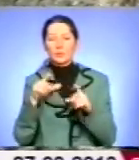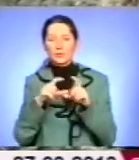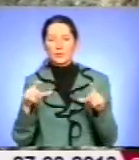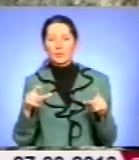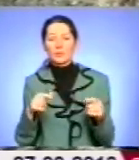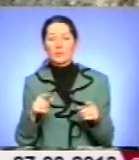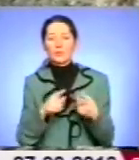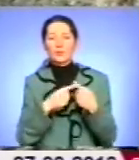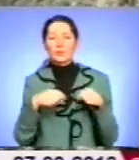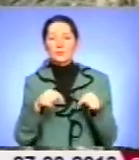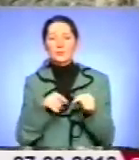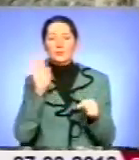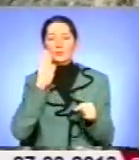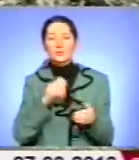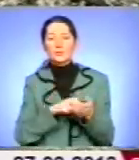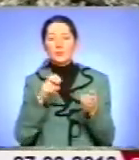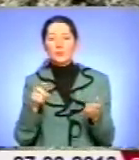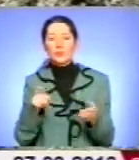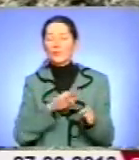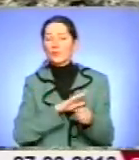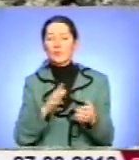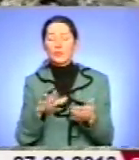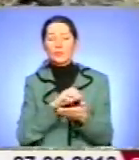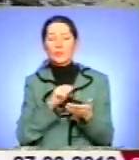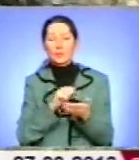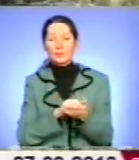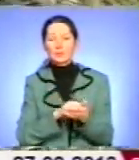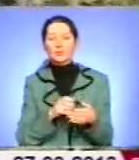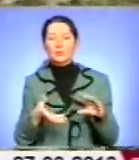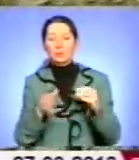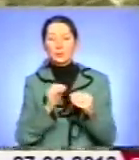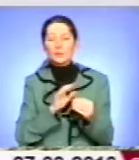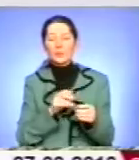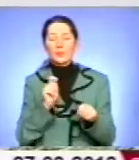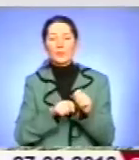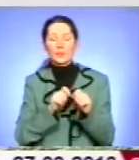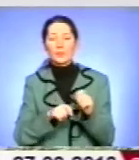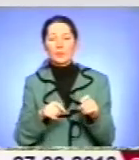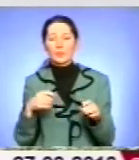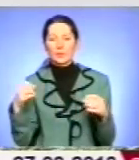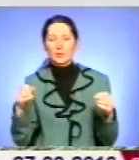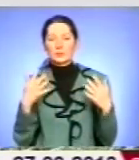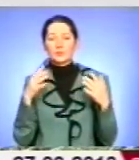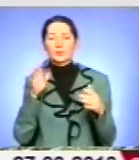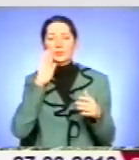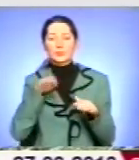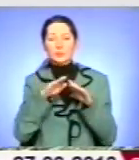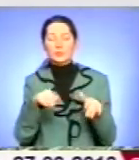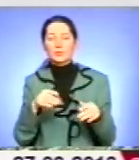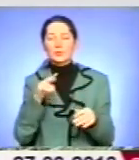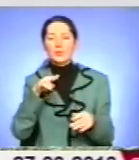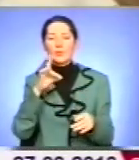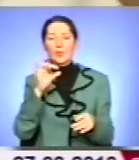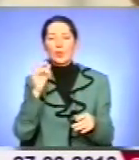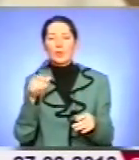систем водовідведення чи їх несправності. Внаслідок неконтрольованих чи аварійних скидів води, проривів дамб,